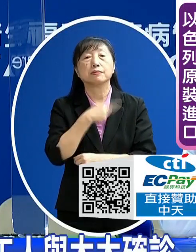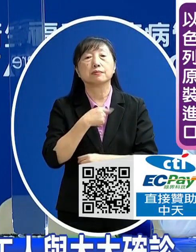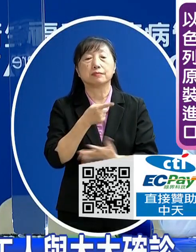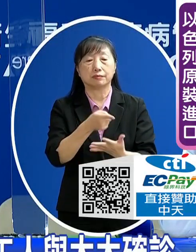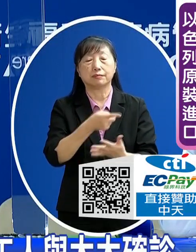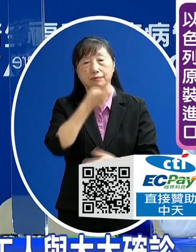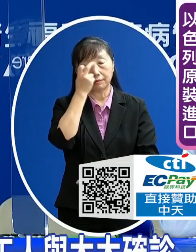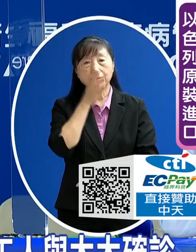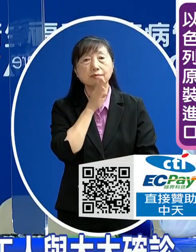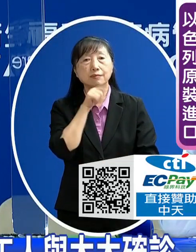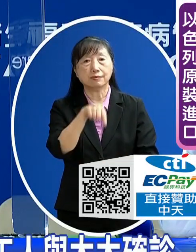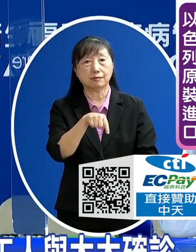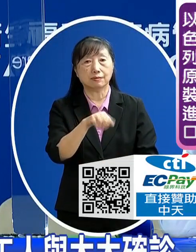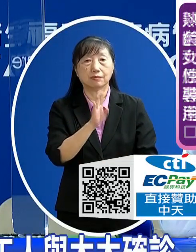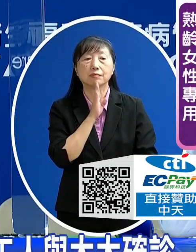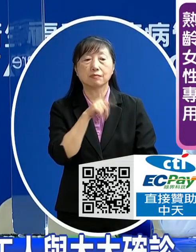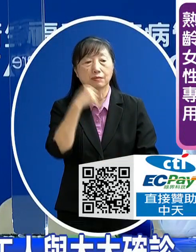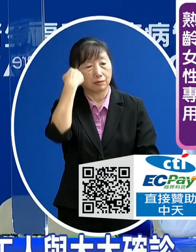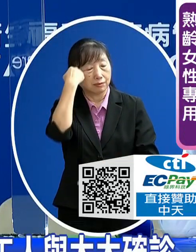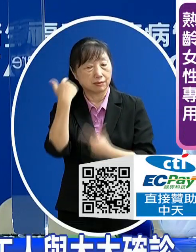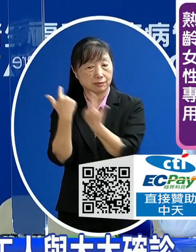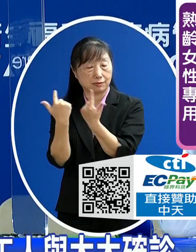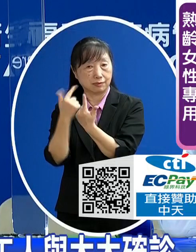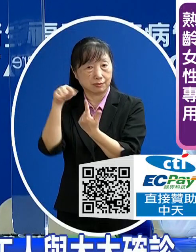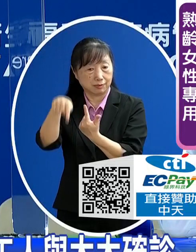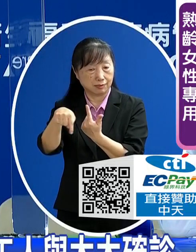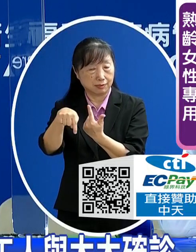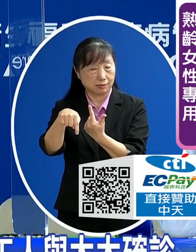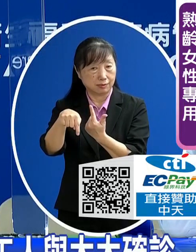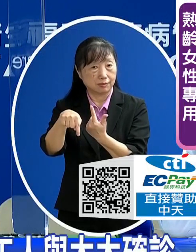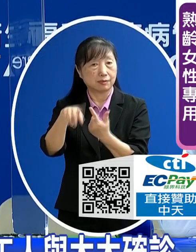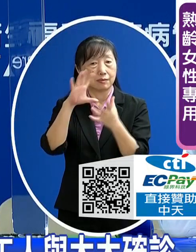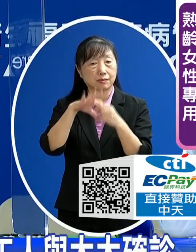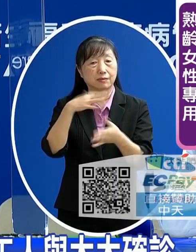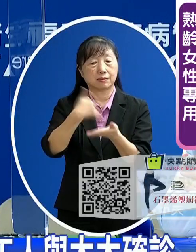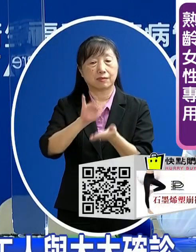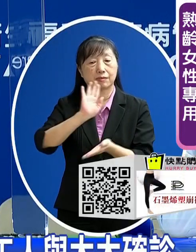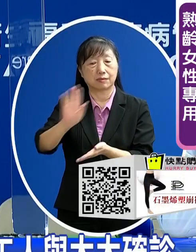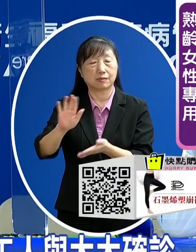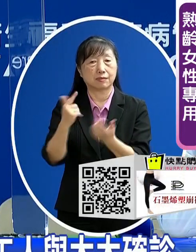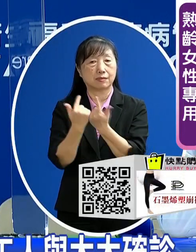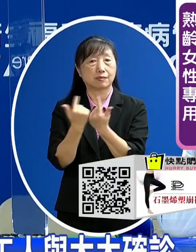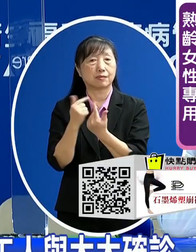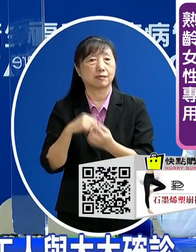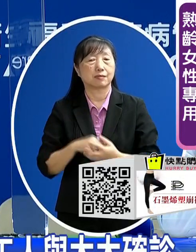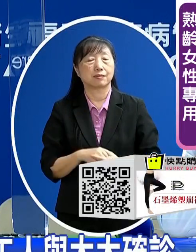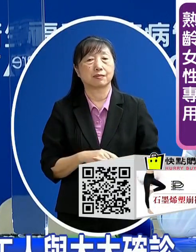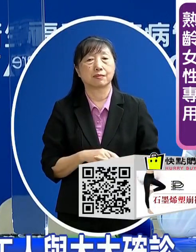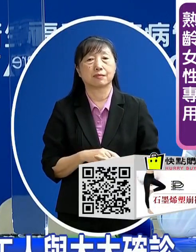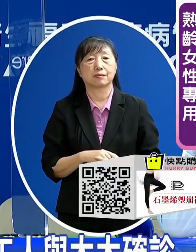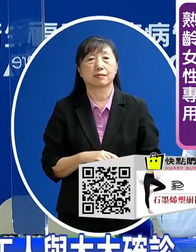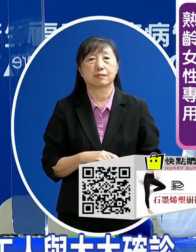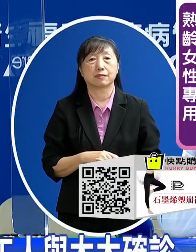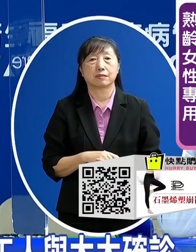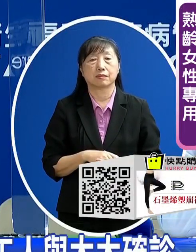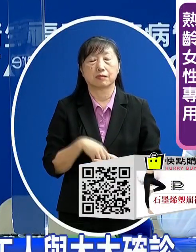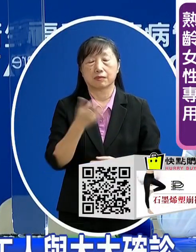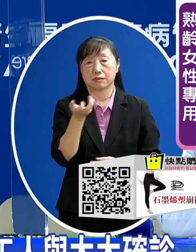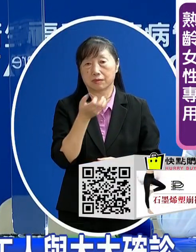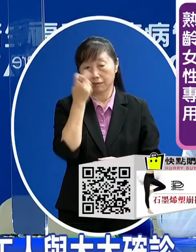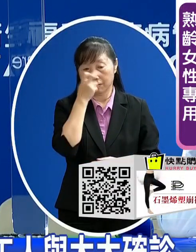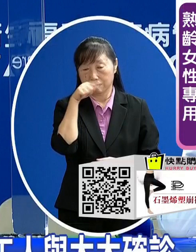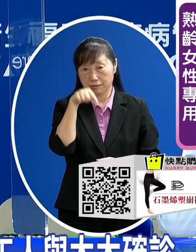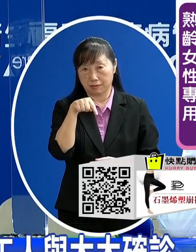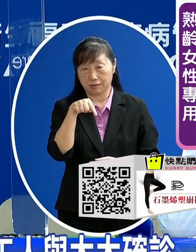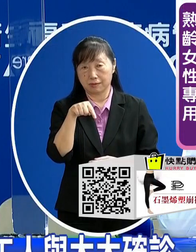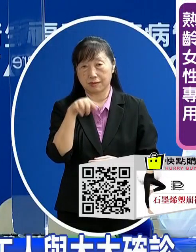那不过他是居住在台北市，所以就归在台北市。 那另外刚刚哈，刚因为他验出来以后，